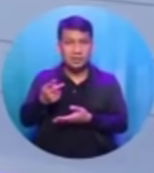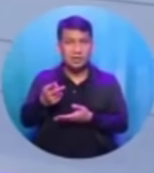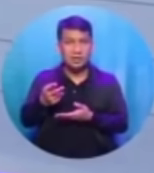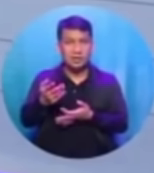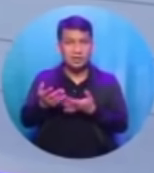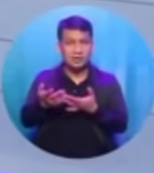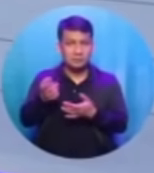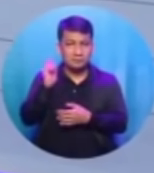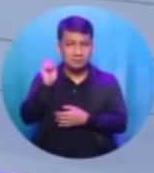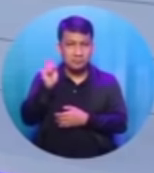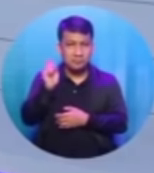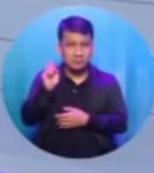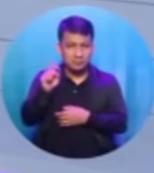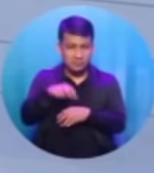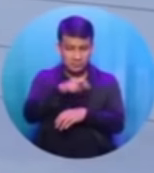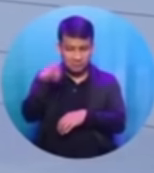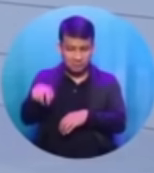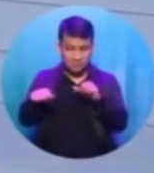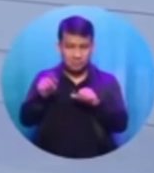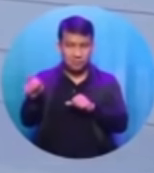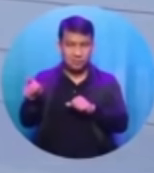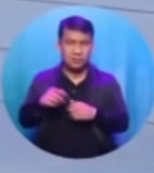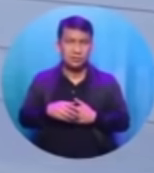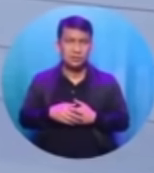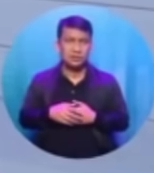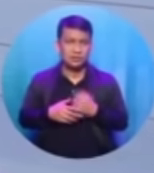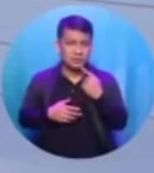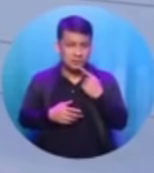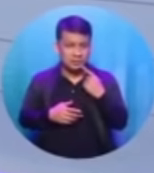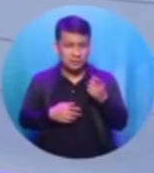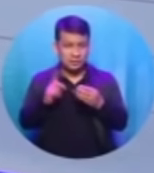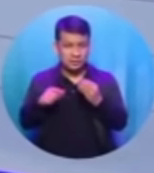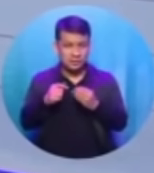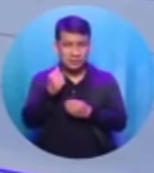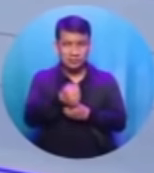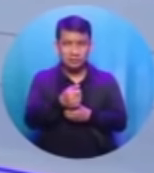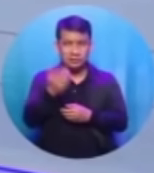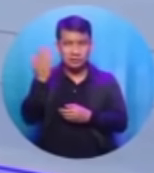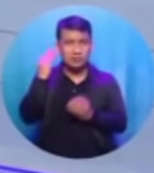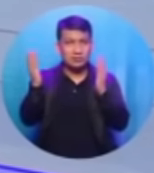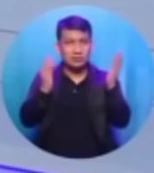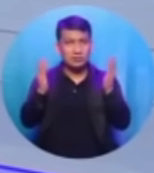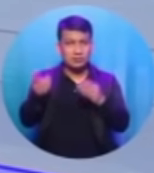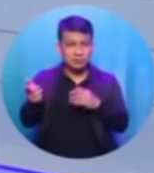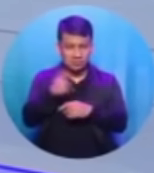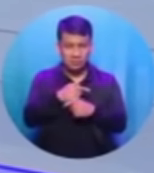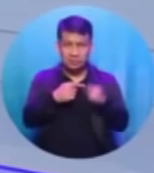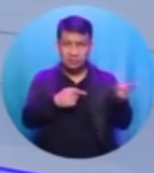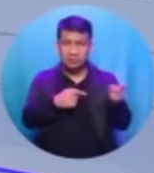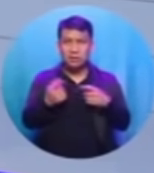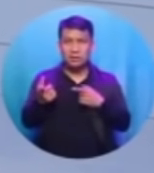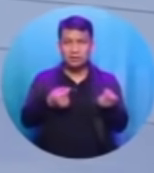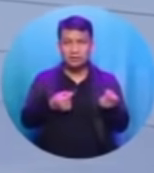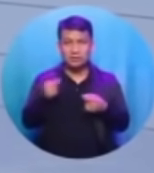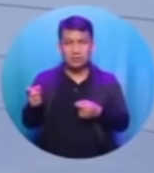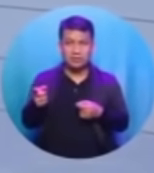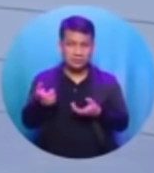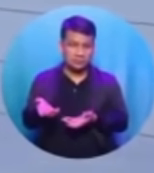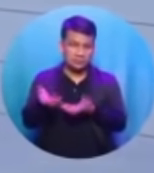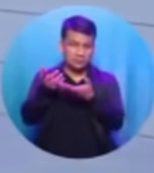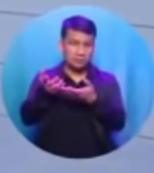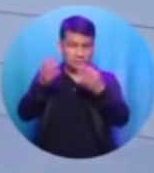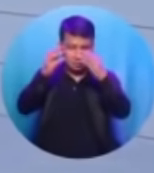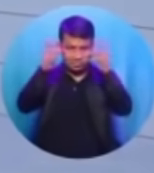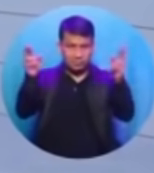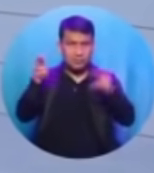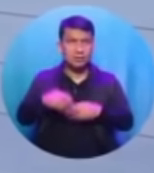Meaning, agad-agad yung action. Hindi lamang lip service kapag sinabi niya, ginagawa niya. Napakagaling to,